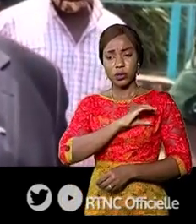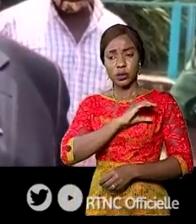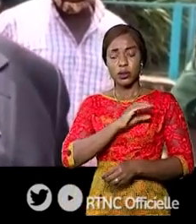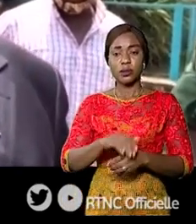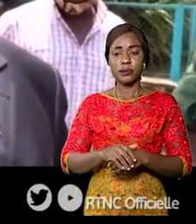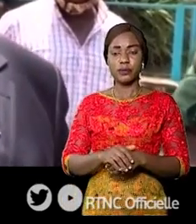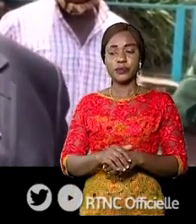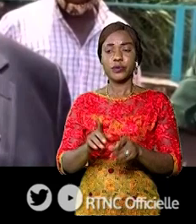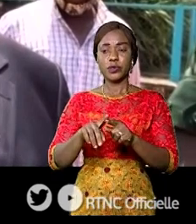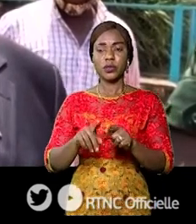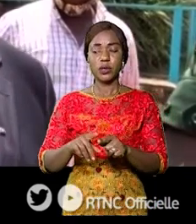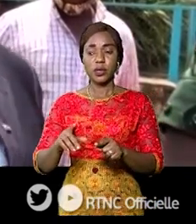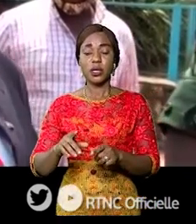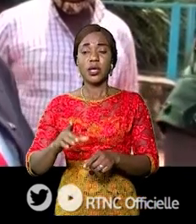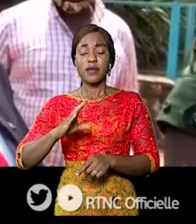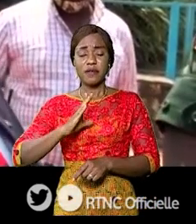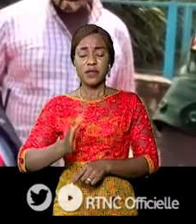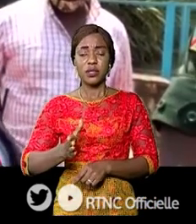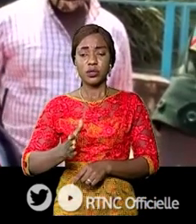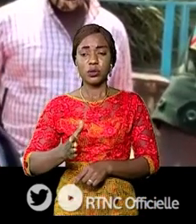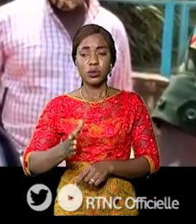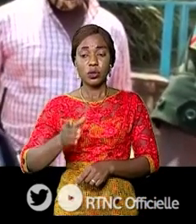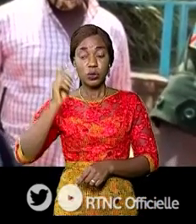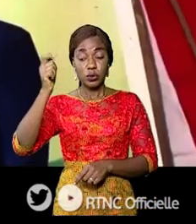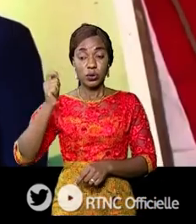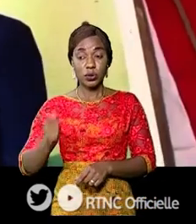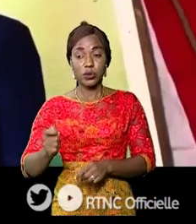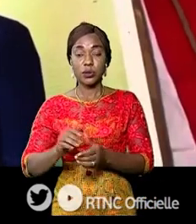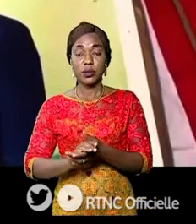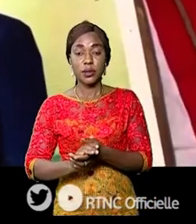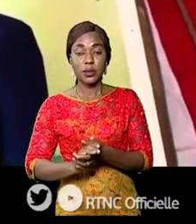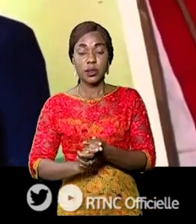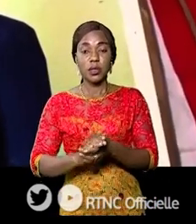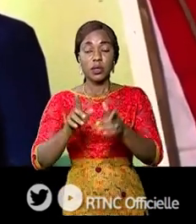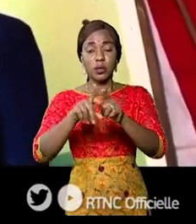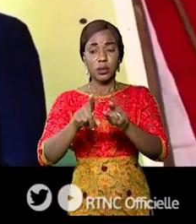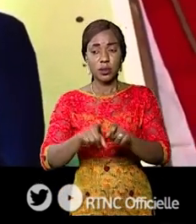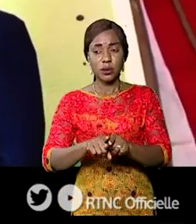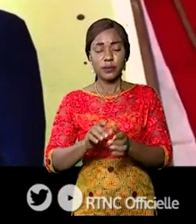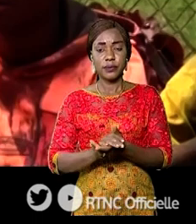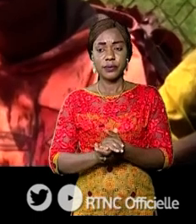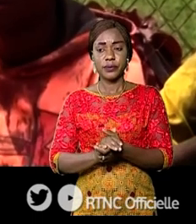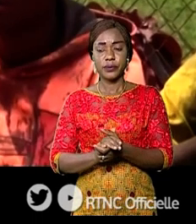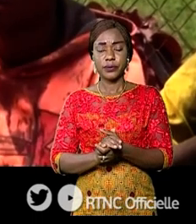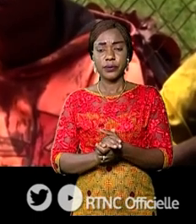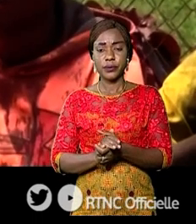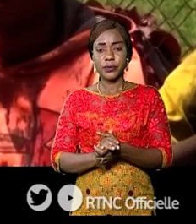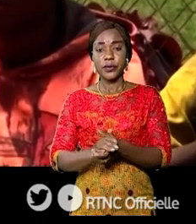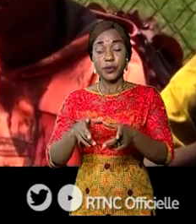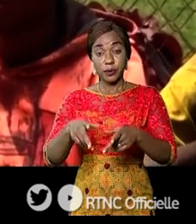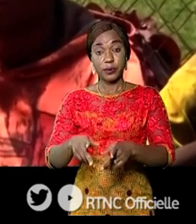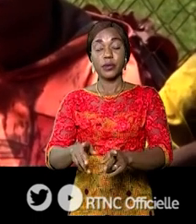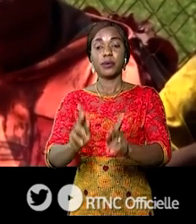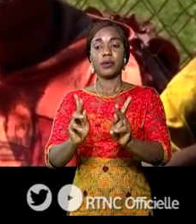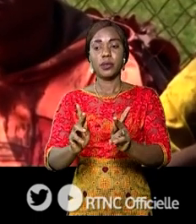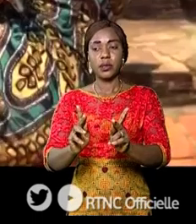Toutes nos félicitations pour la police, toutes nos félicitations pour les services qui travaillent en amont comme l'AMR qui dénonce, qui permettent donc qu'on